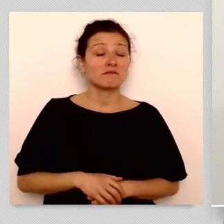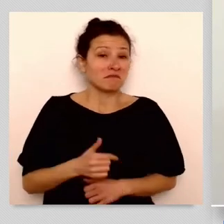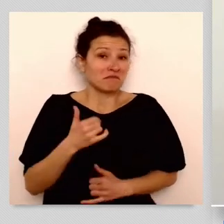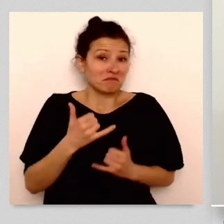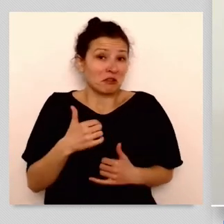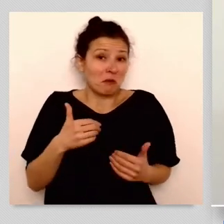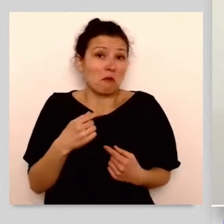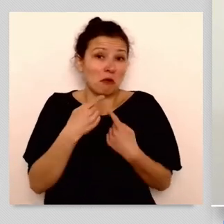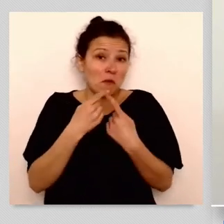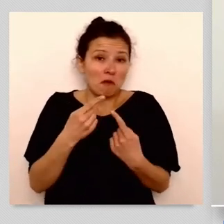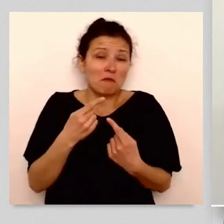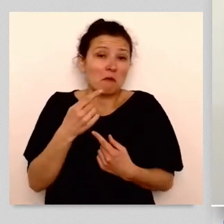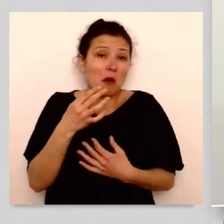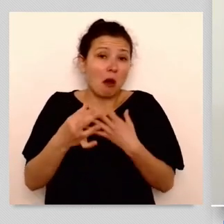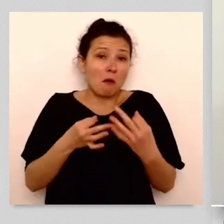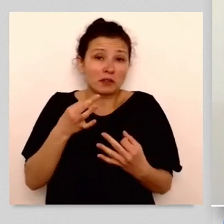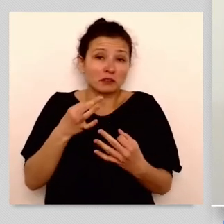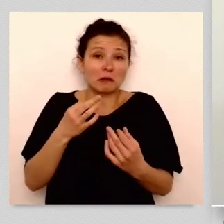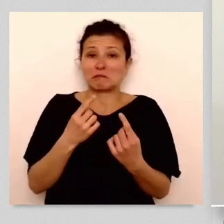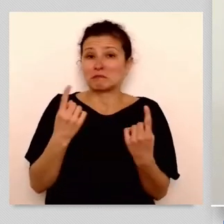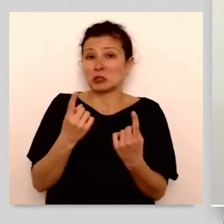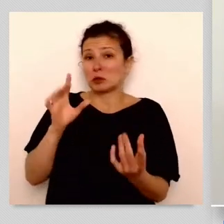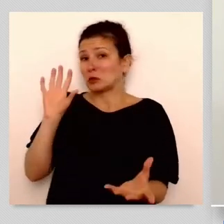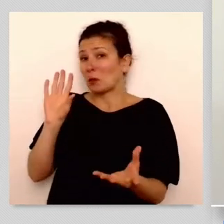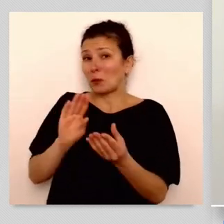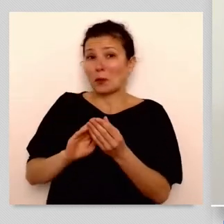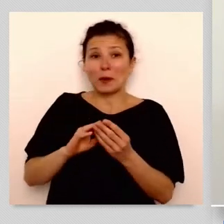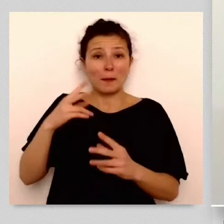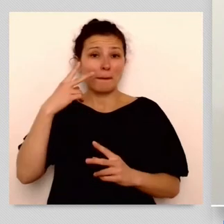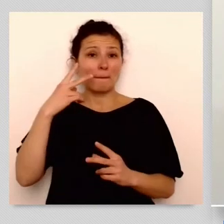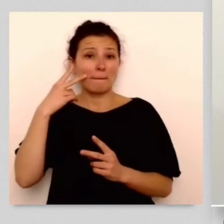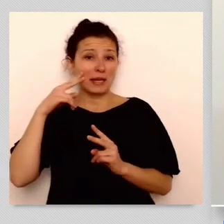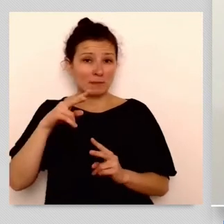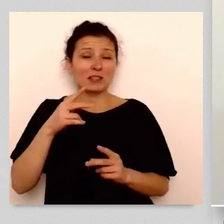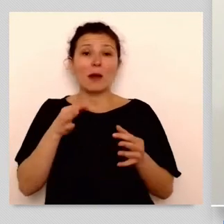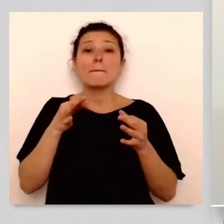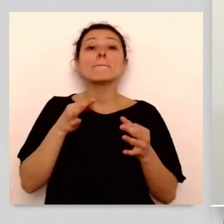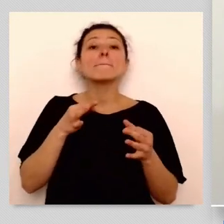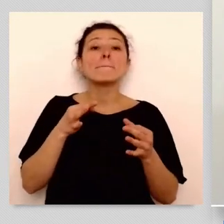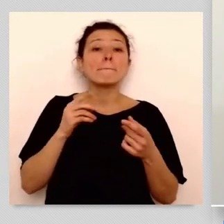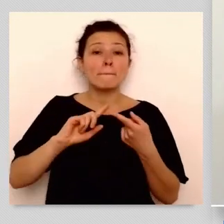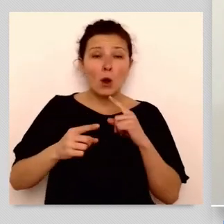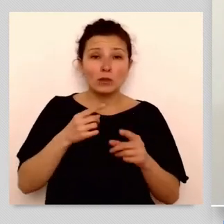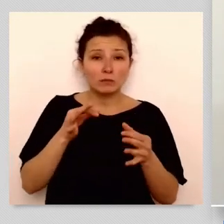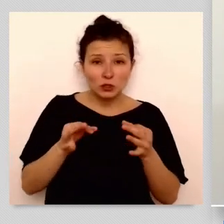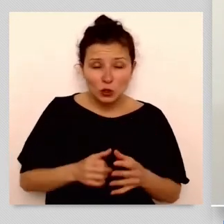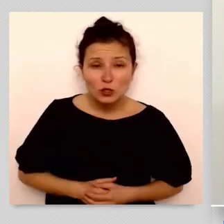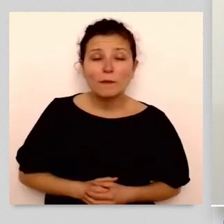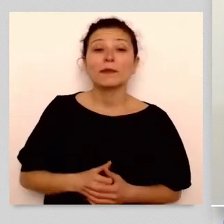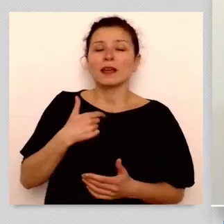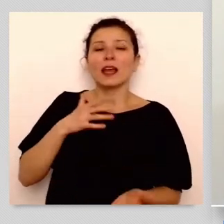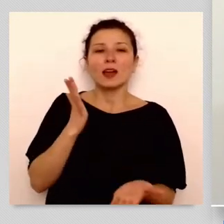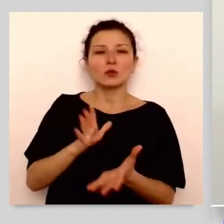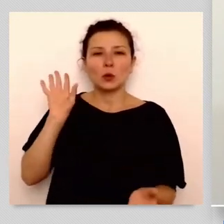perspektywę historyczną, bo ja od 30 lat w gruncie rzeczy zajmuję się tym. Na początku